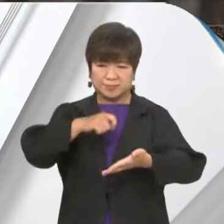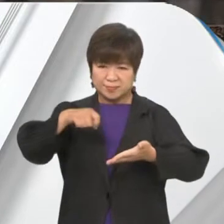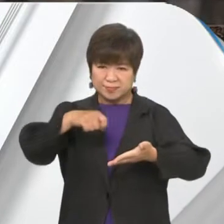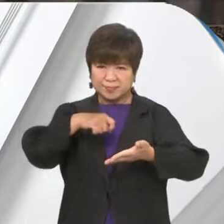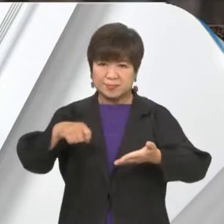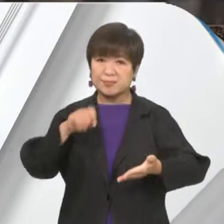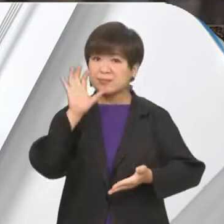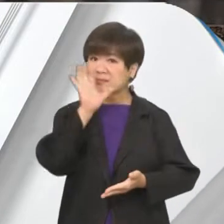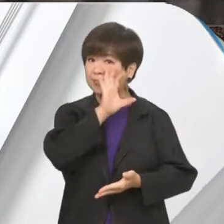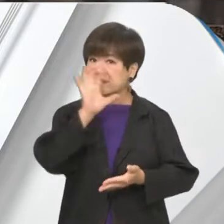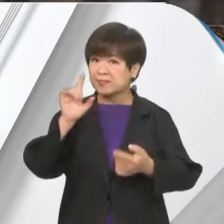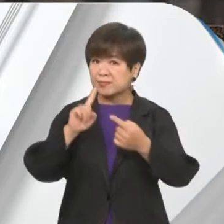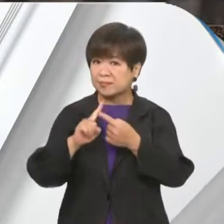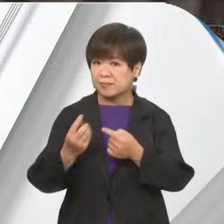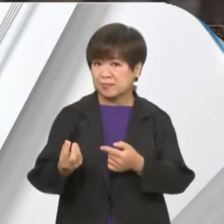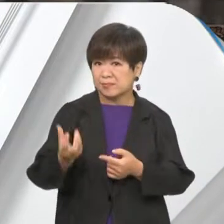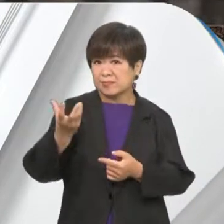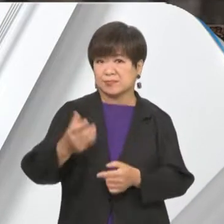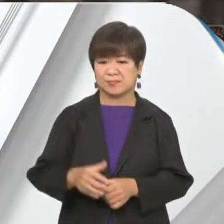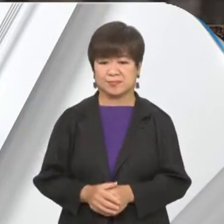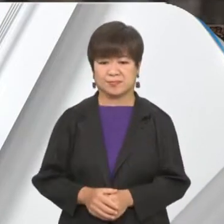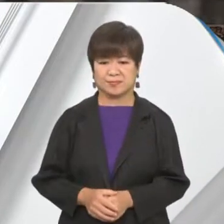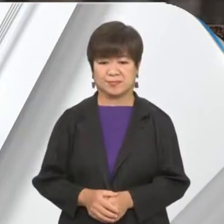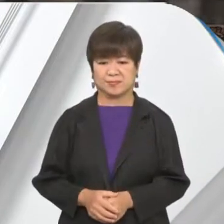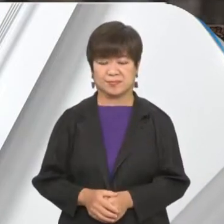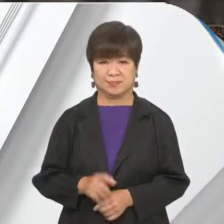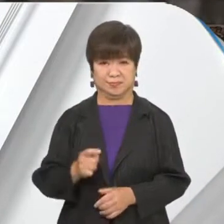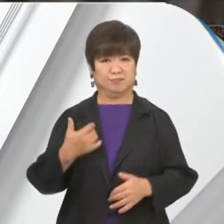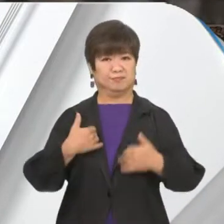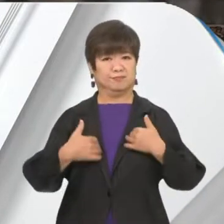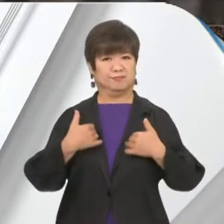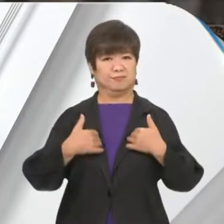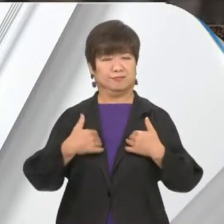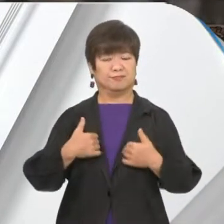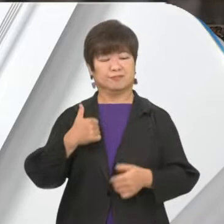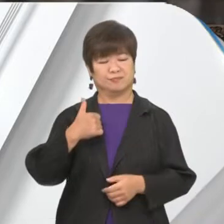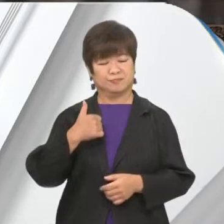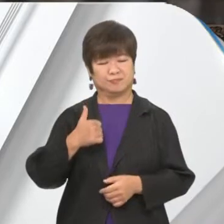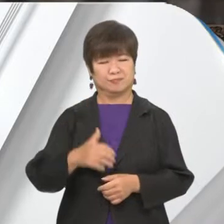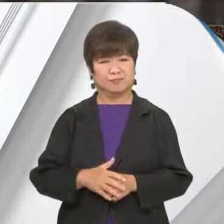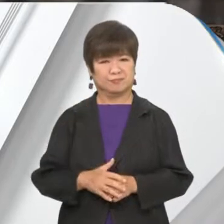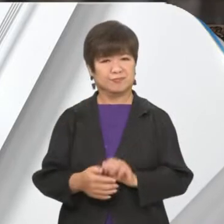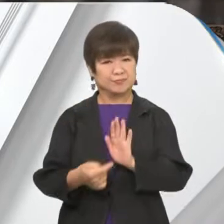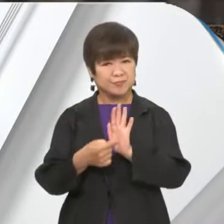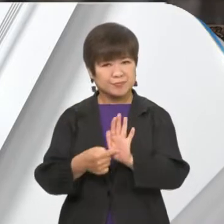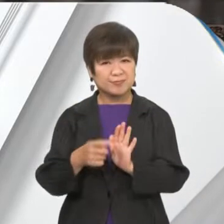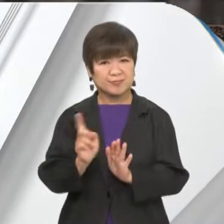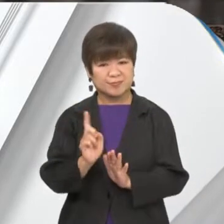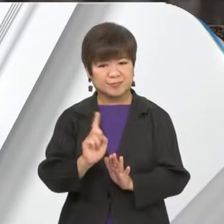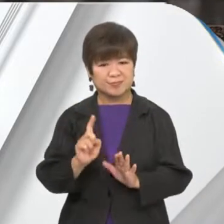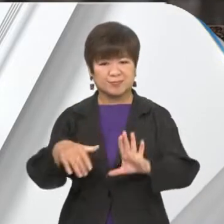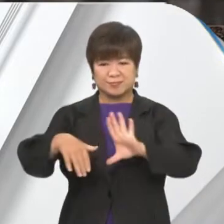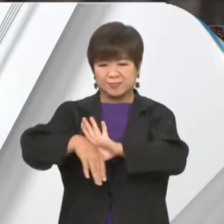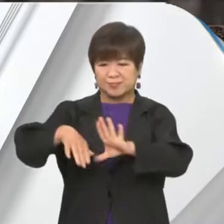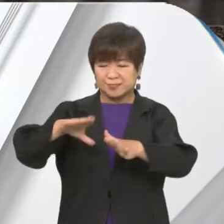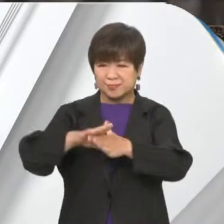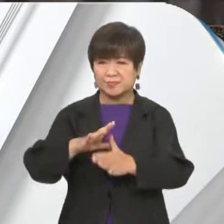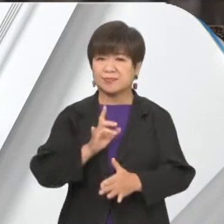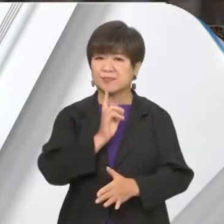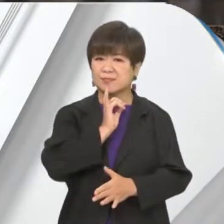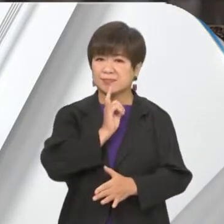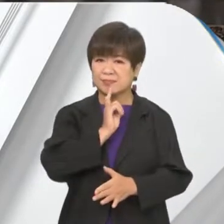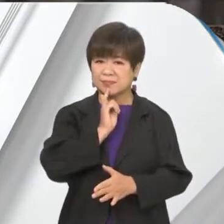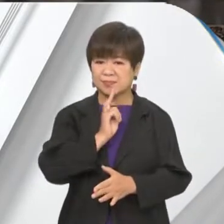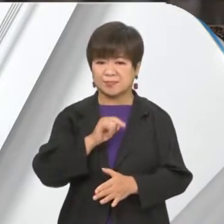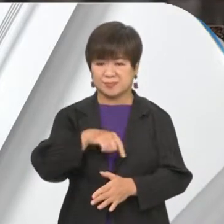的。我知道依家做係出得放棄嘅事情，嚇，就比如講，我哋文化，我哋語言，要